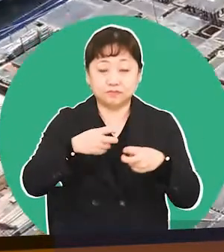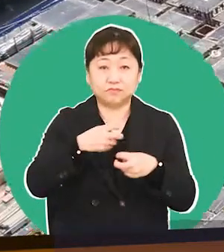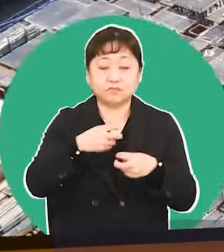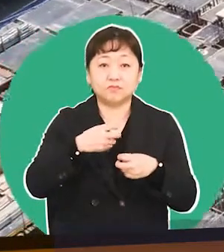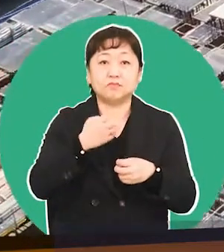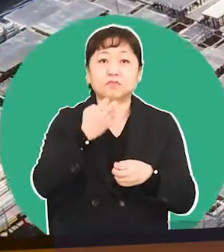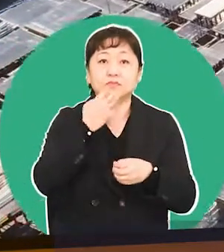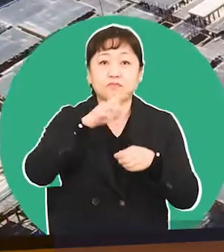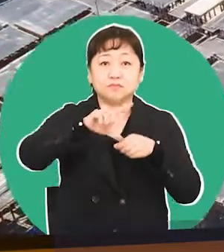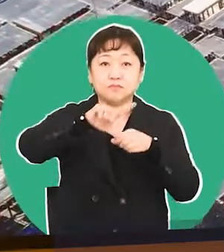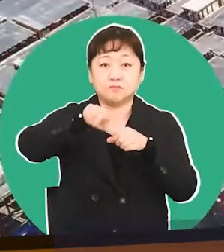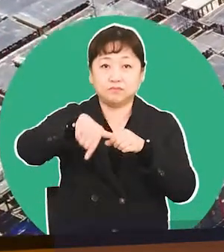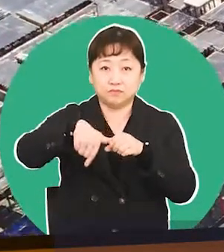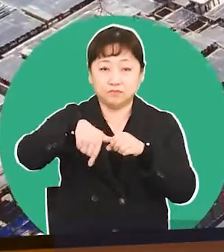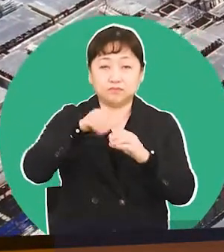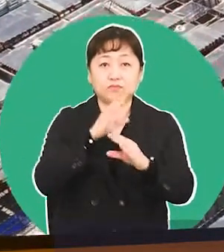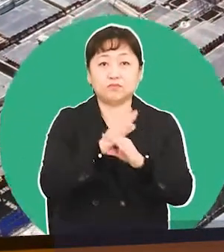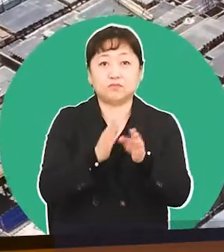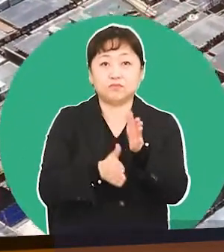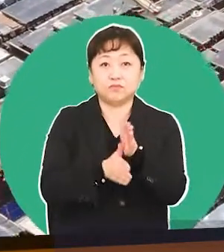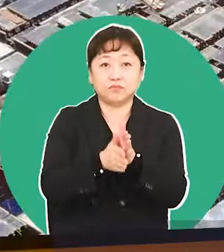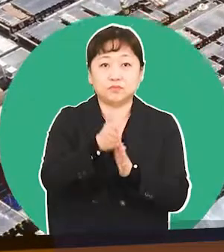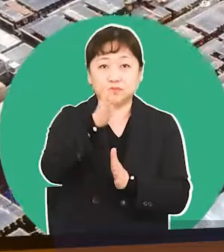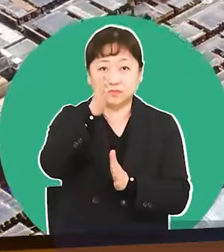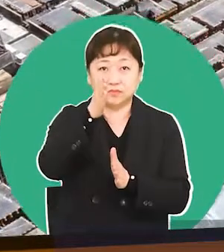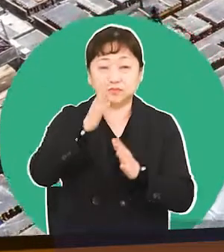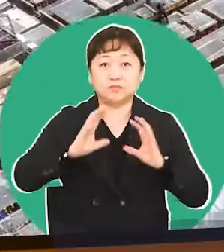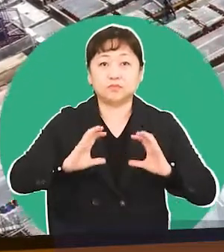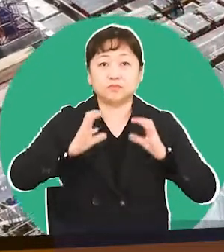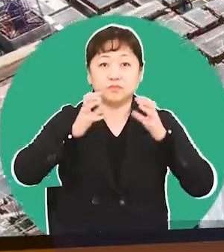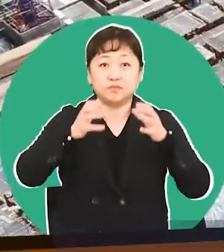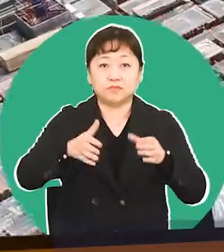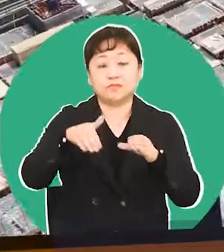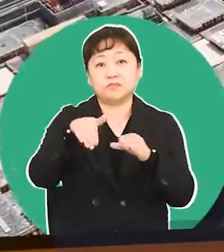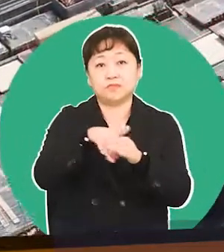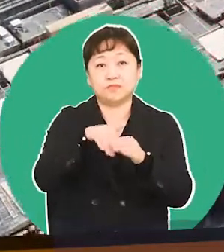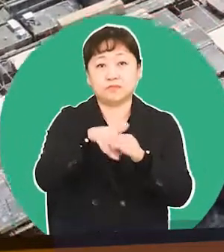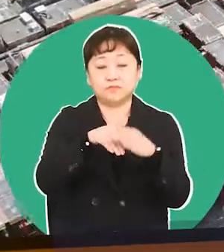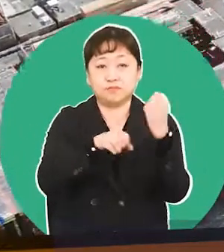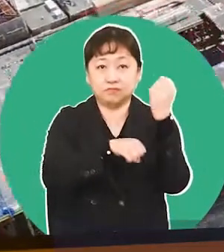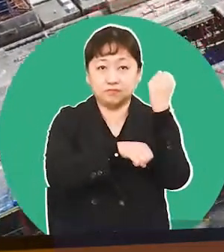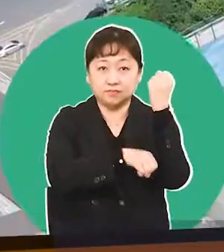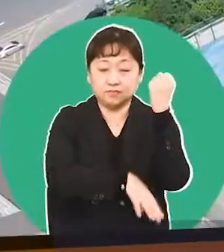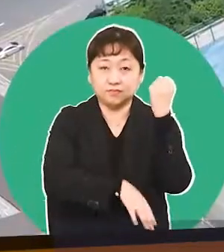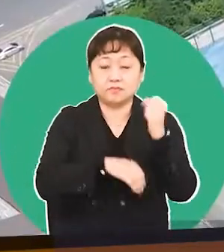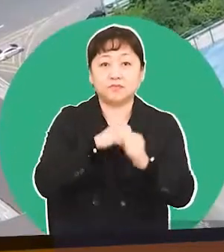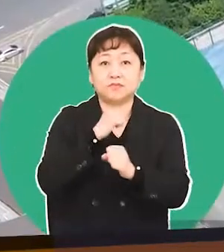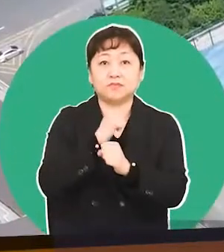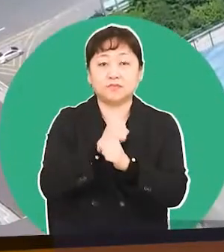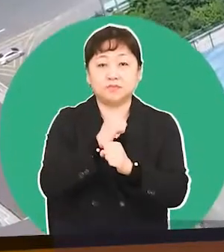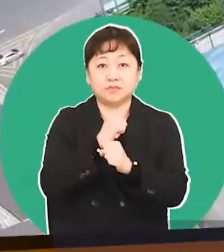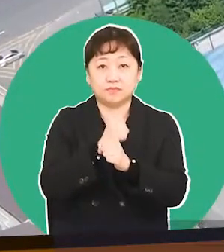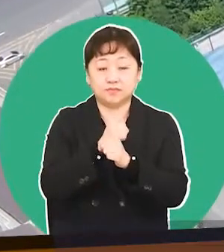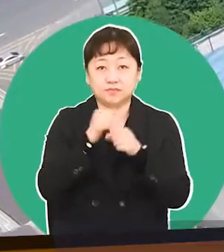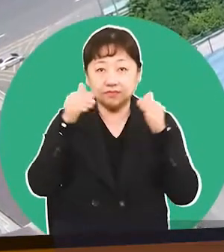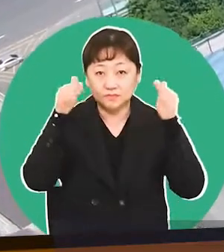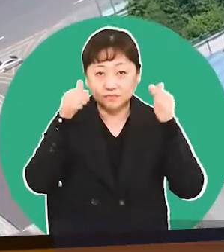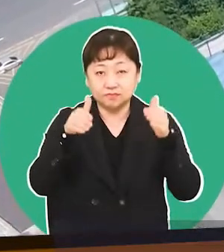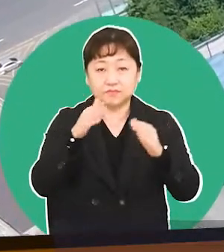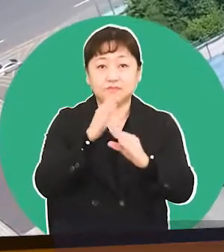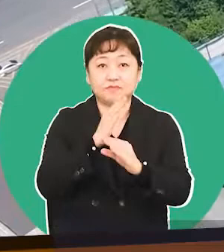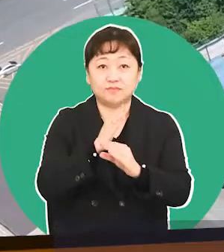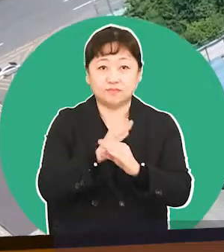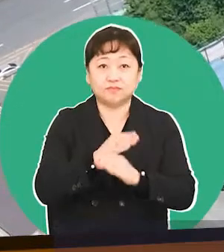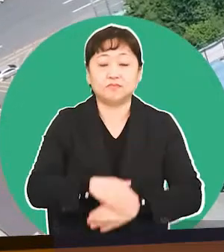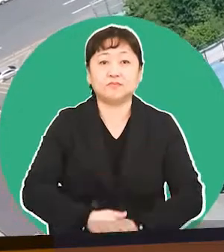사통팔달 교통망 구축으로 수도권 서남부 중심도시로 의 도약을 넘어 글로벌 문화수도 를 만드는 데